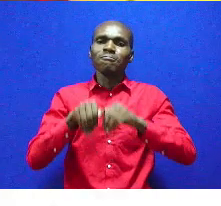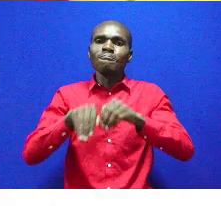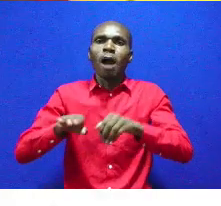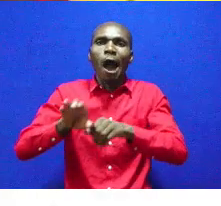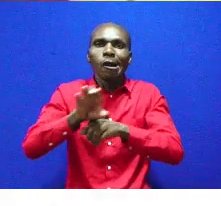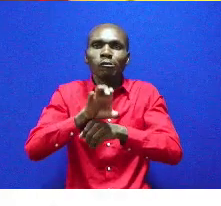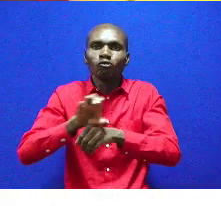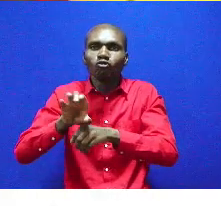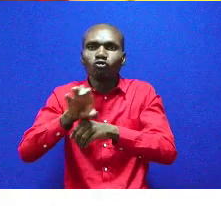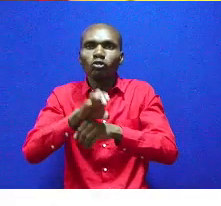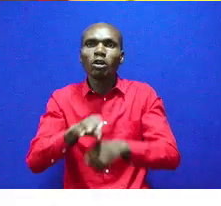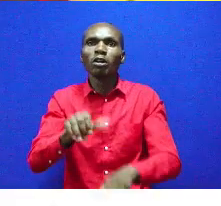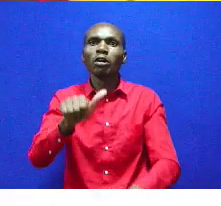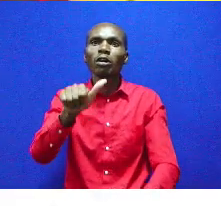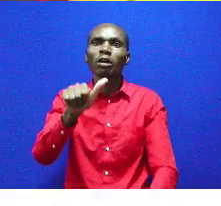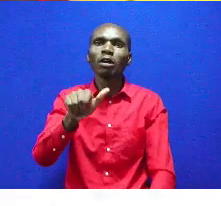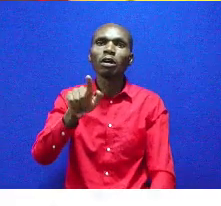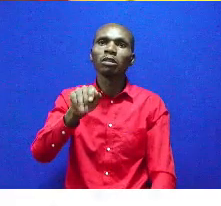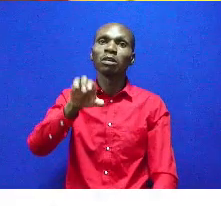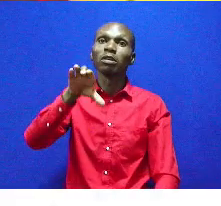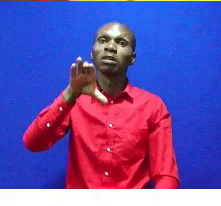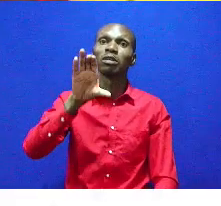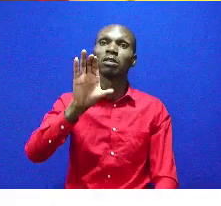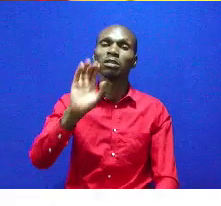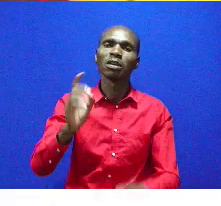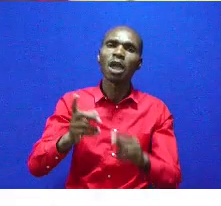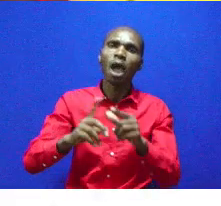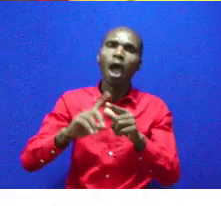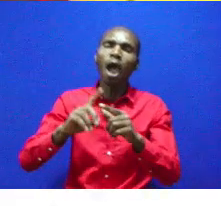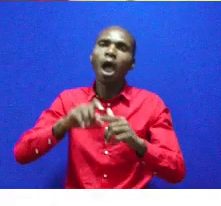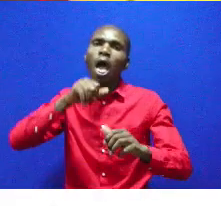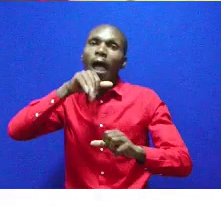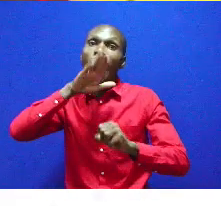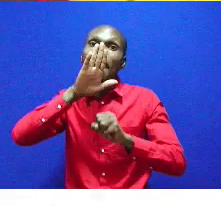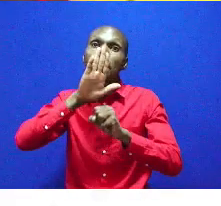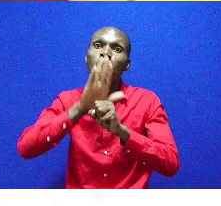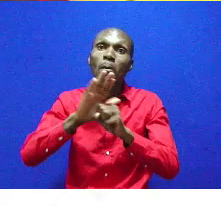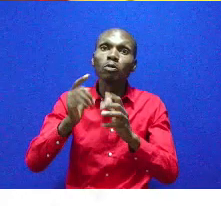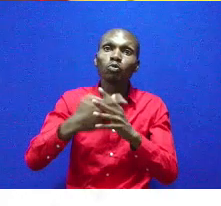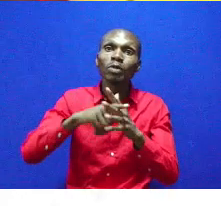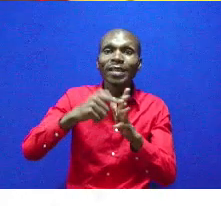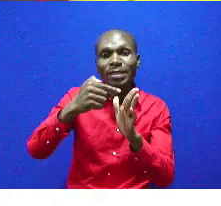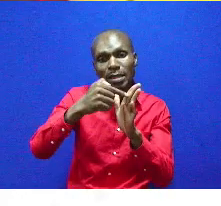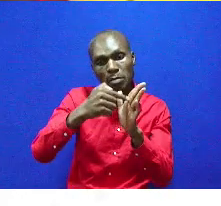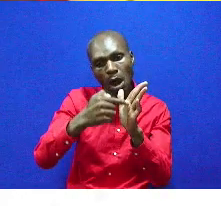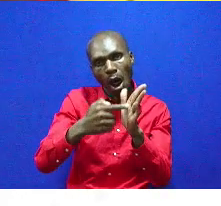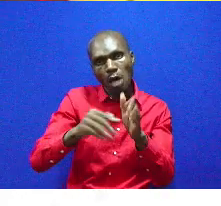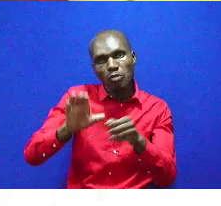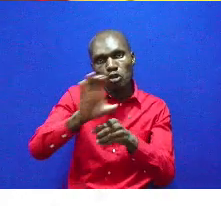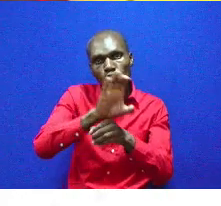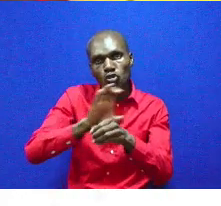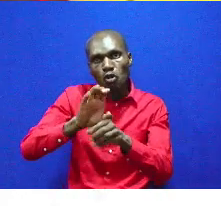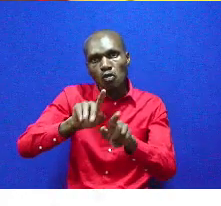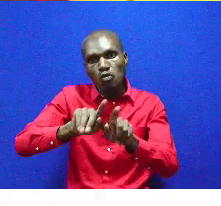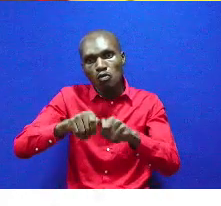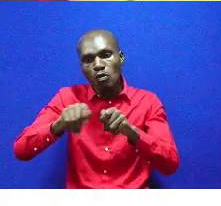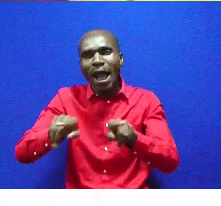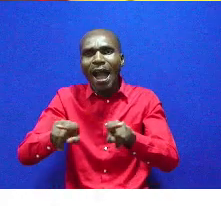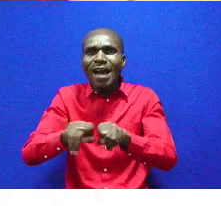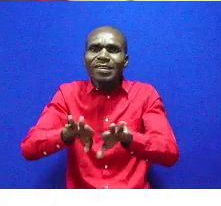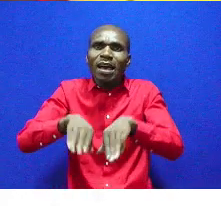temo ya ATC. Okwa nanigo enekiago chigo chaka omorovelio okofi cherry fund